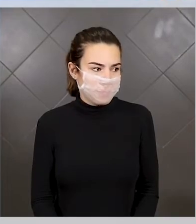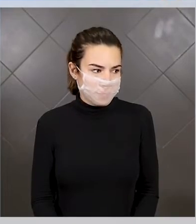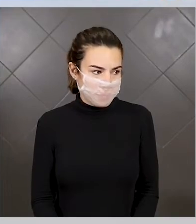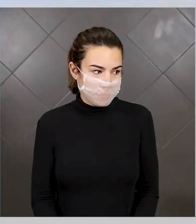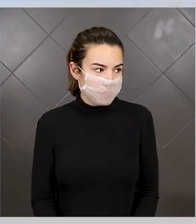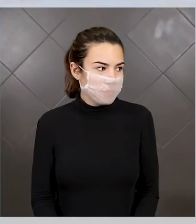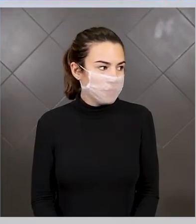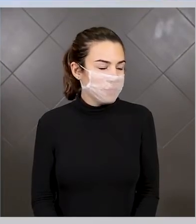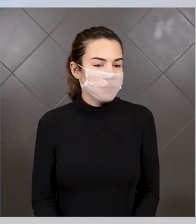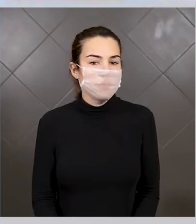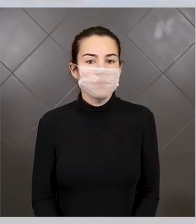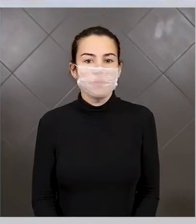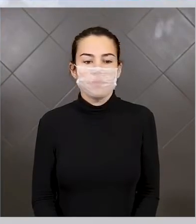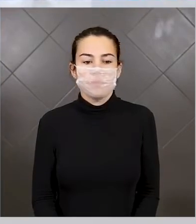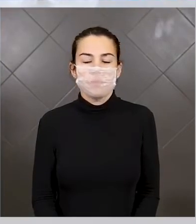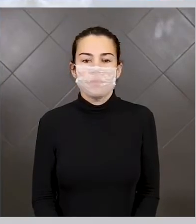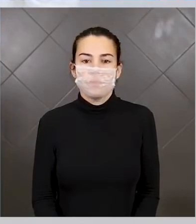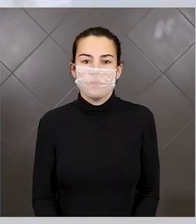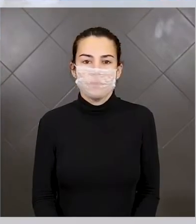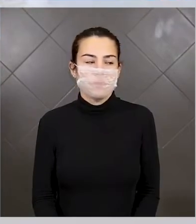I ara sí que acabarem